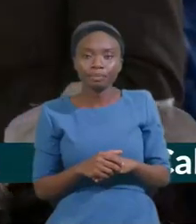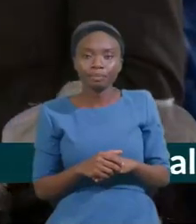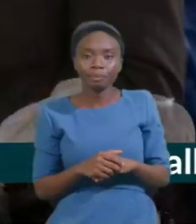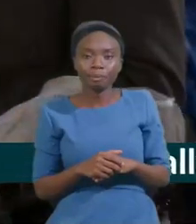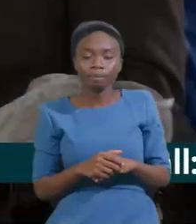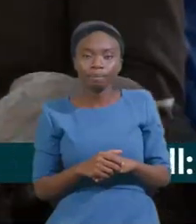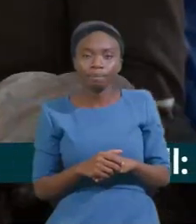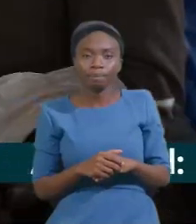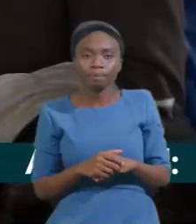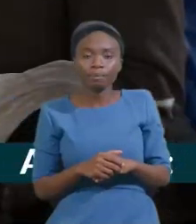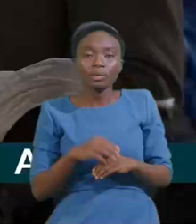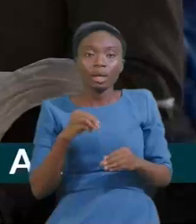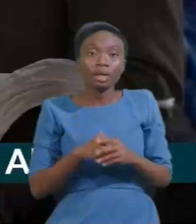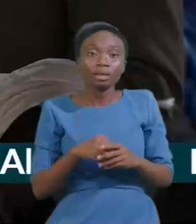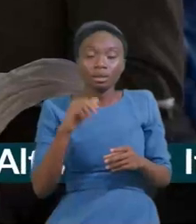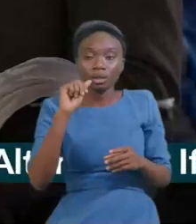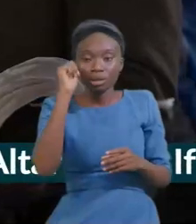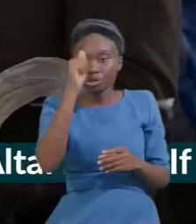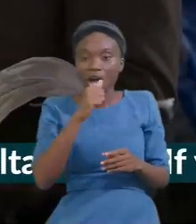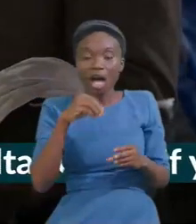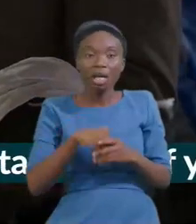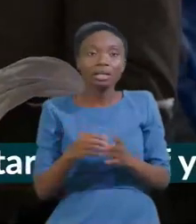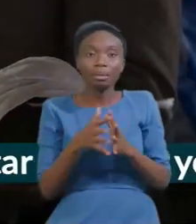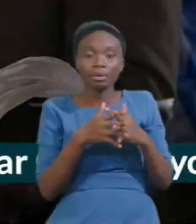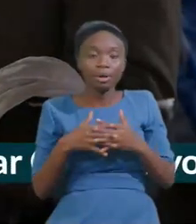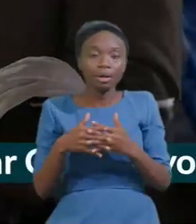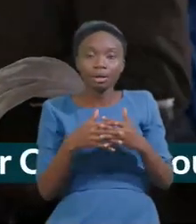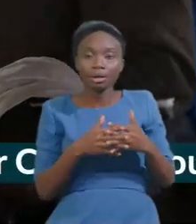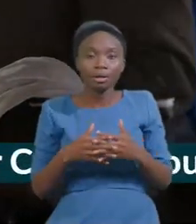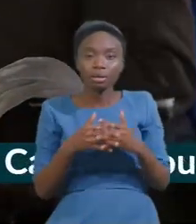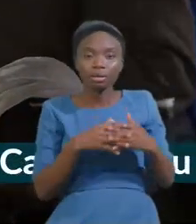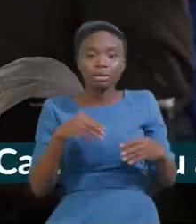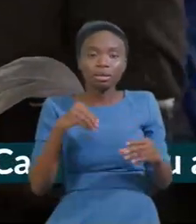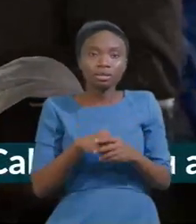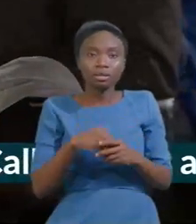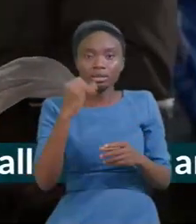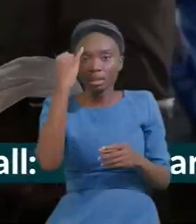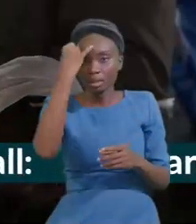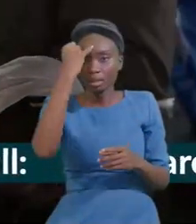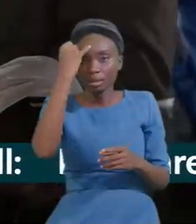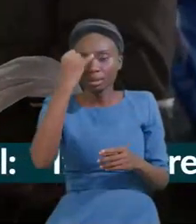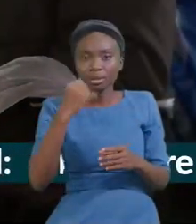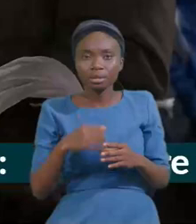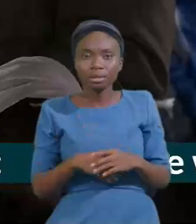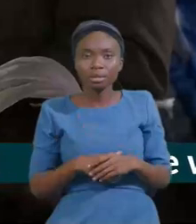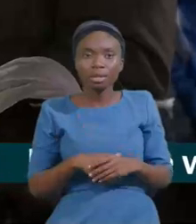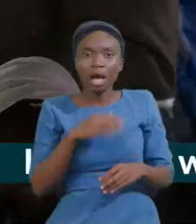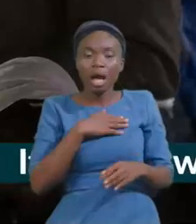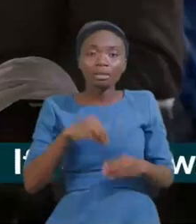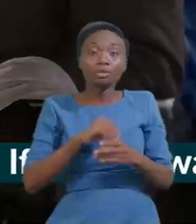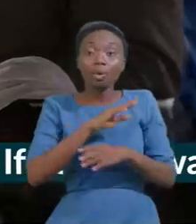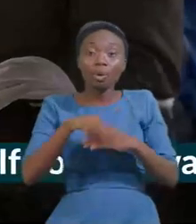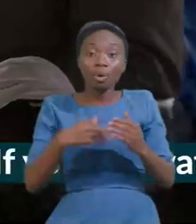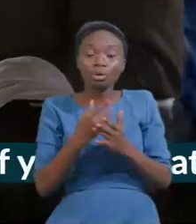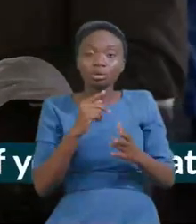Asia, en a depuis l'Asie, in America, en Amérique, in India, en Inde, and in all the